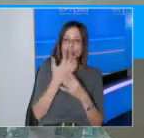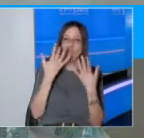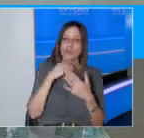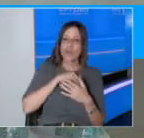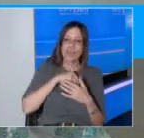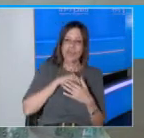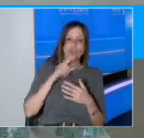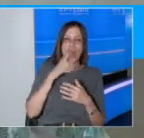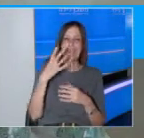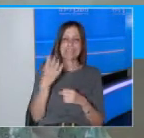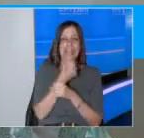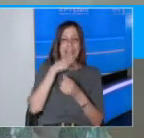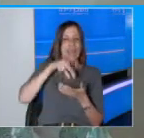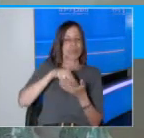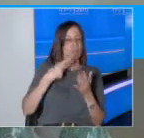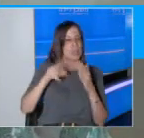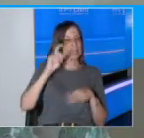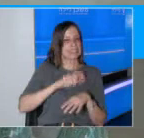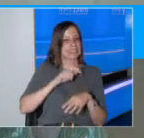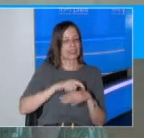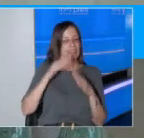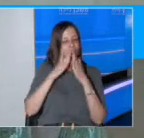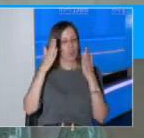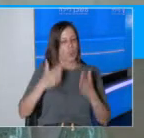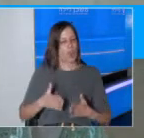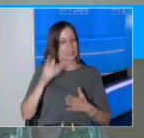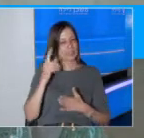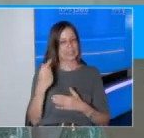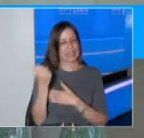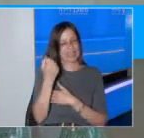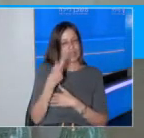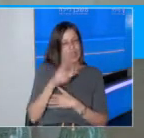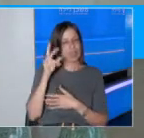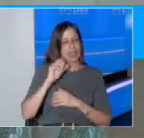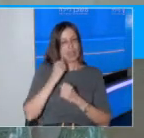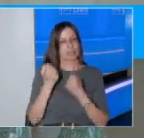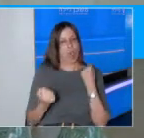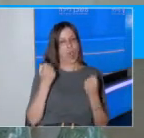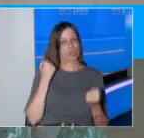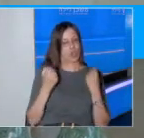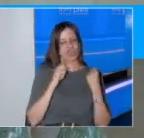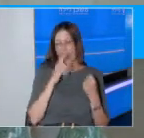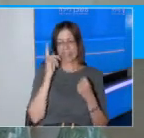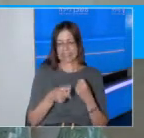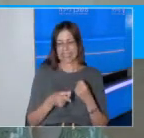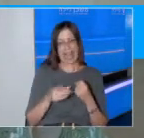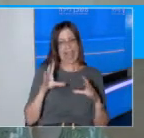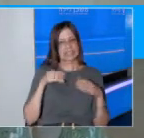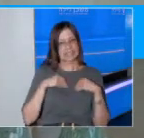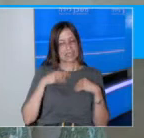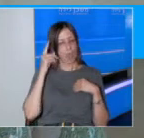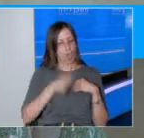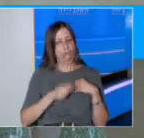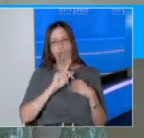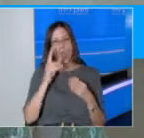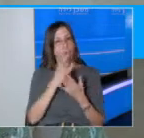שלא הצלחתי לעמוד קצת יותר זמן על הדוכן, אני צריך להתחזק יותר במכון כושר. פשוט לא הייתי צריך להסכים להוראה לא חוקית,